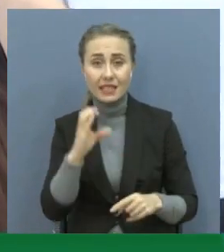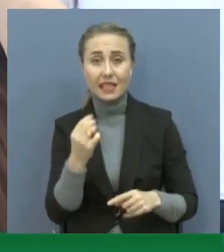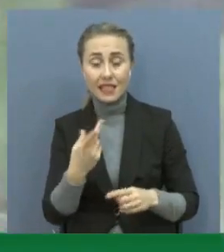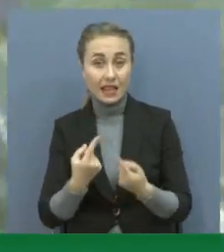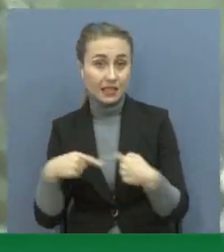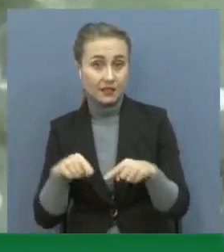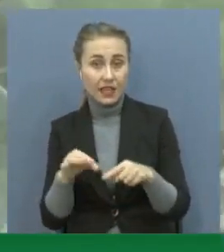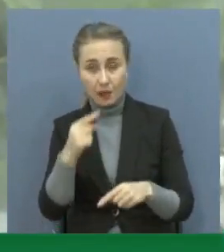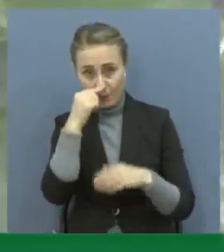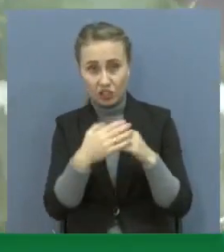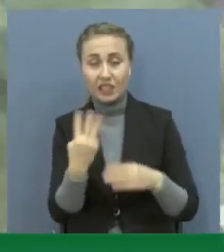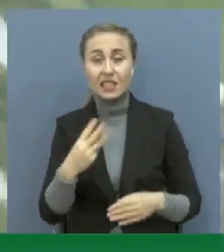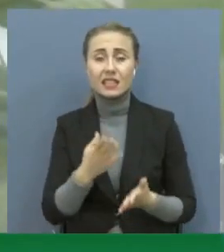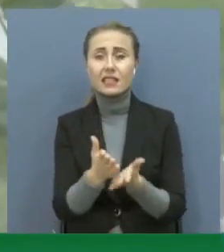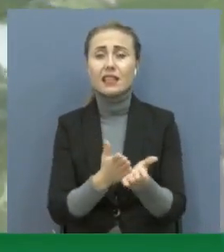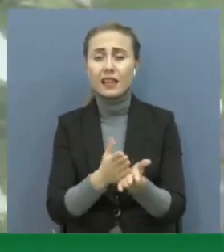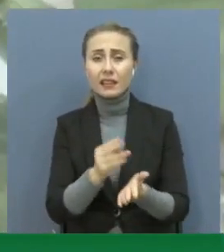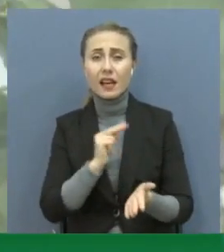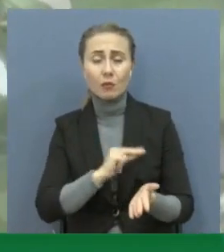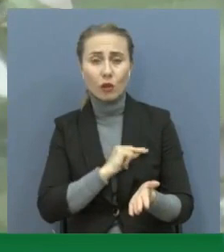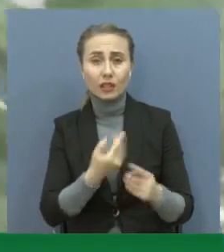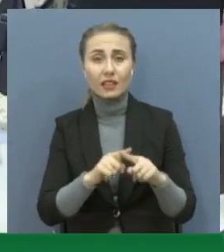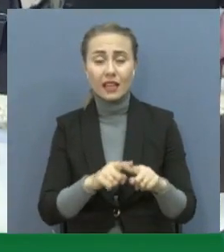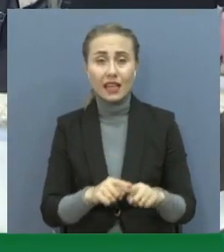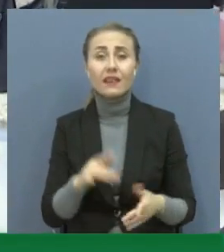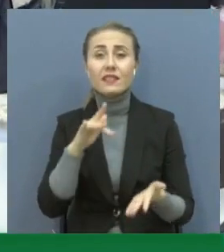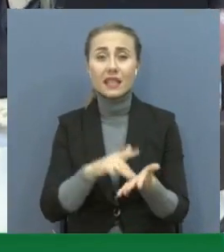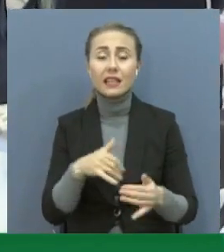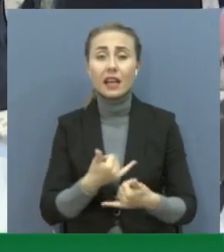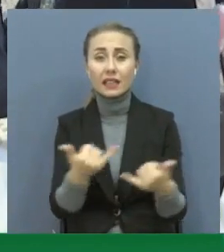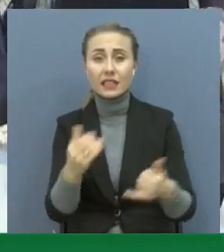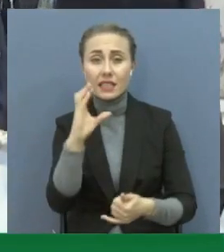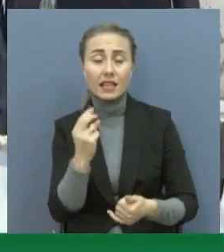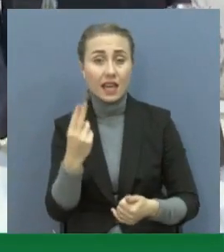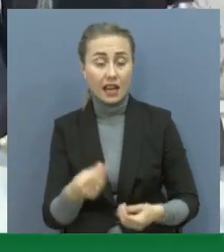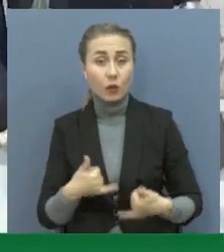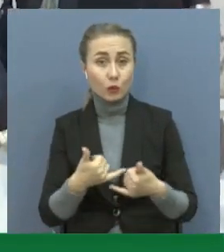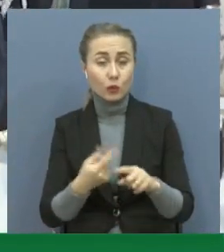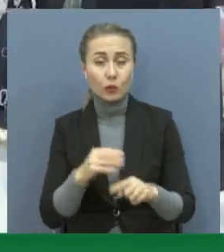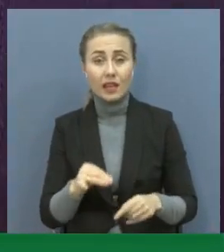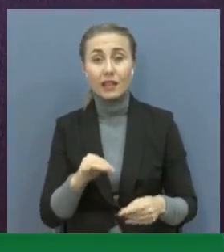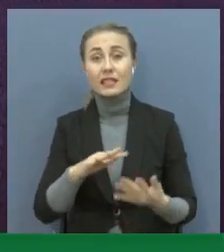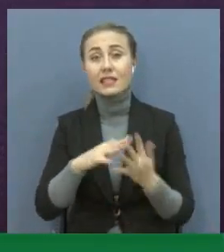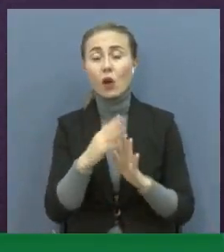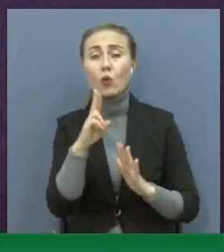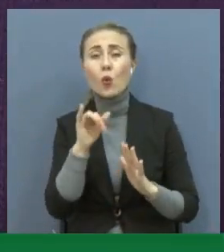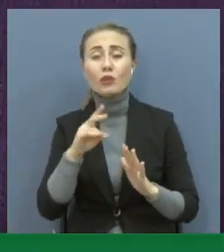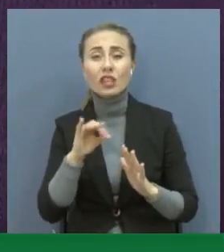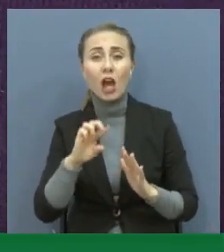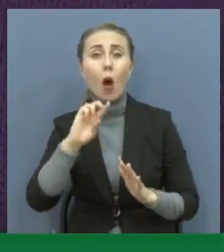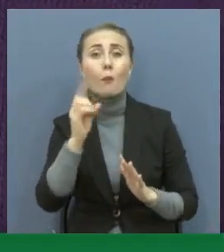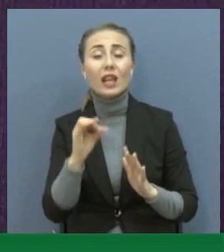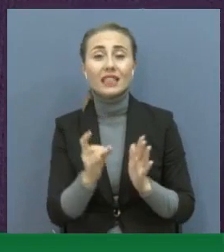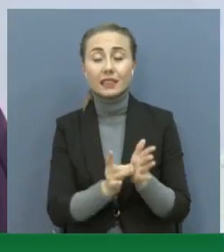сфере. Почти 30 лет Камбат Искендировна работает в Центре оказания социальных услуг села Купчановка